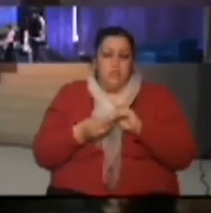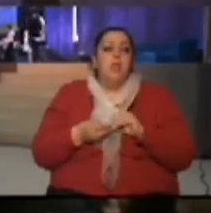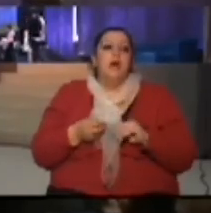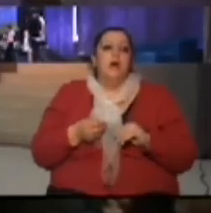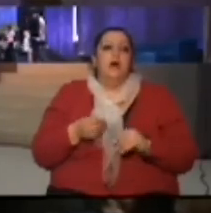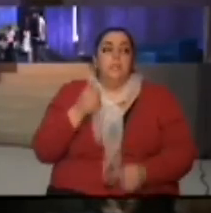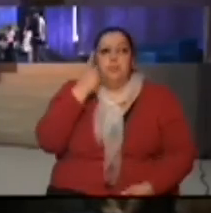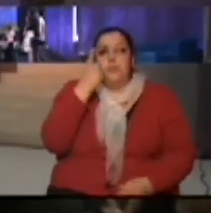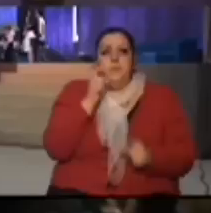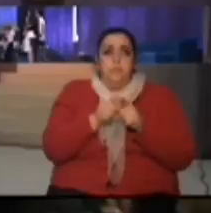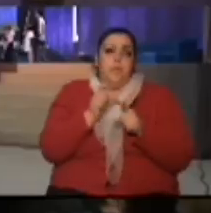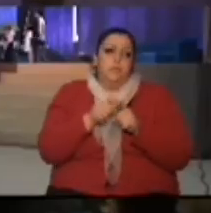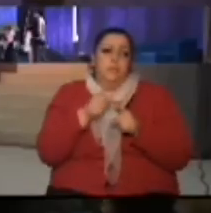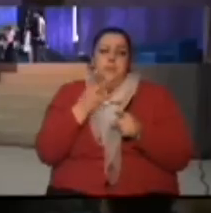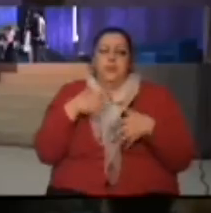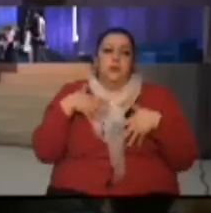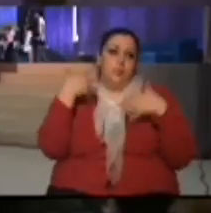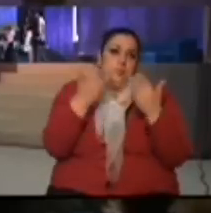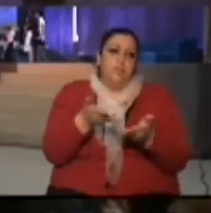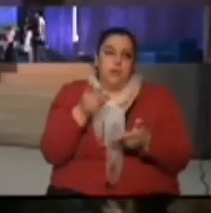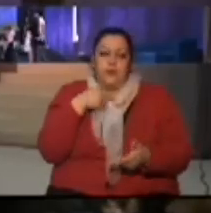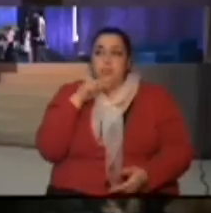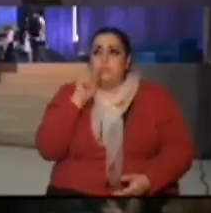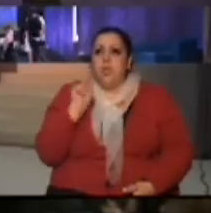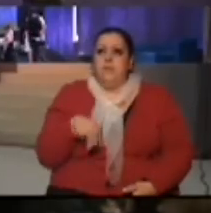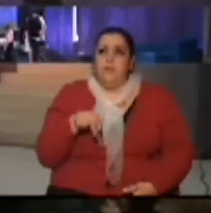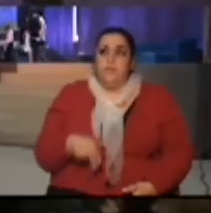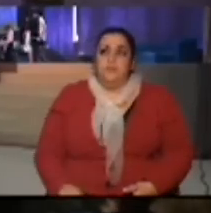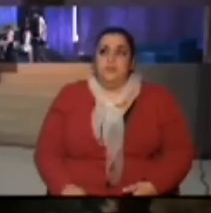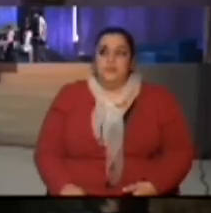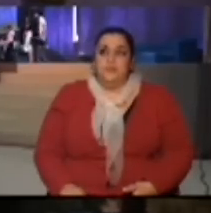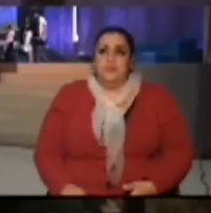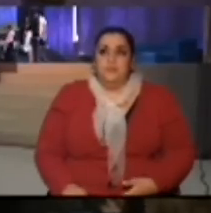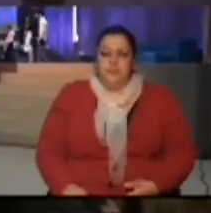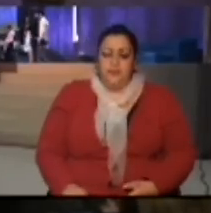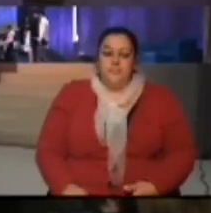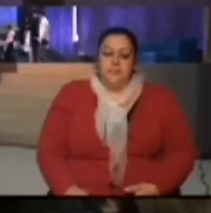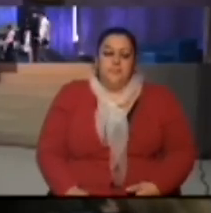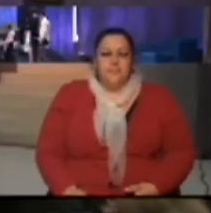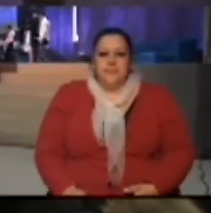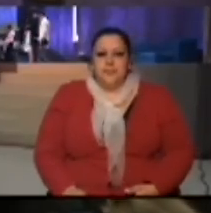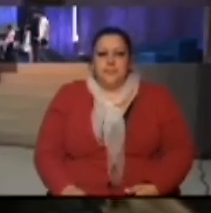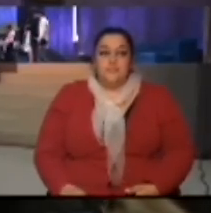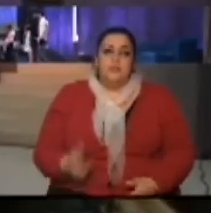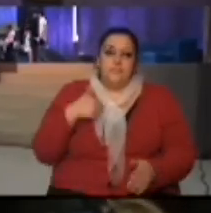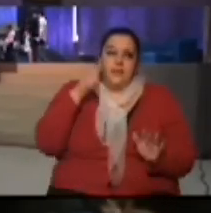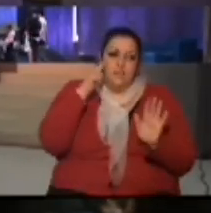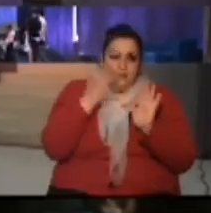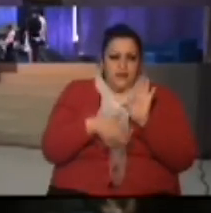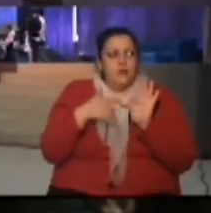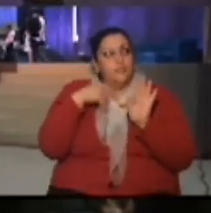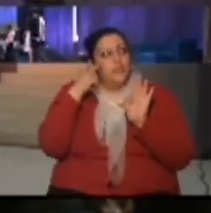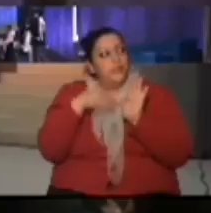բան, պետք է մենք խոստովանենք, որ մենք մեղավոր ենք, պիտի խոստովանենք, որ հասկանալով կամ չհասկանալով մեղքեր են